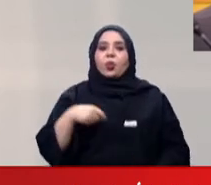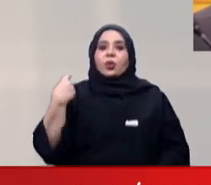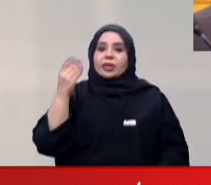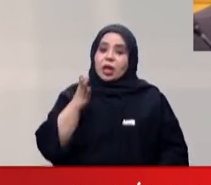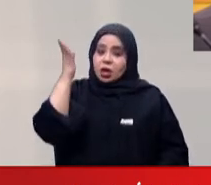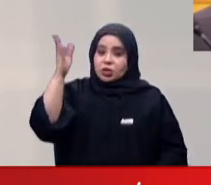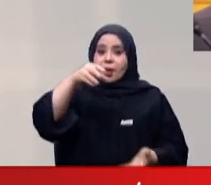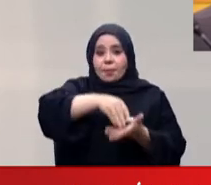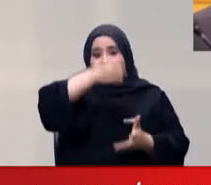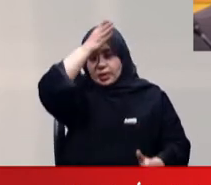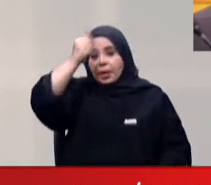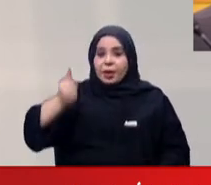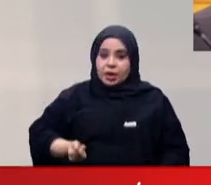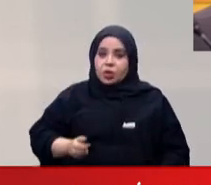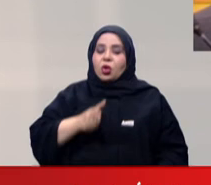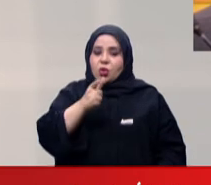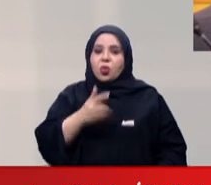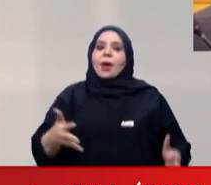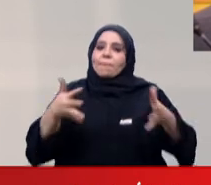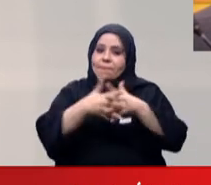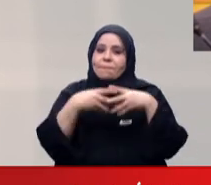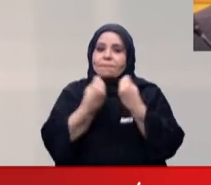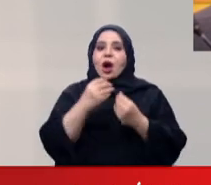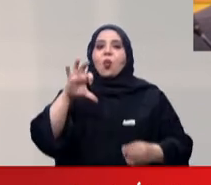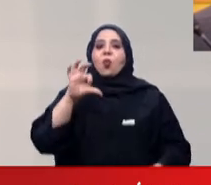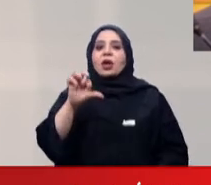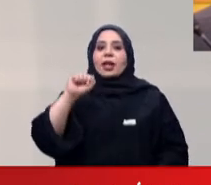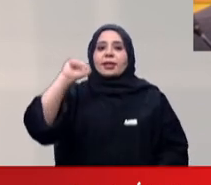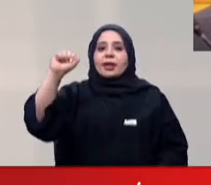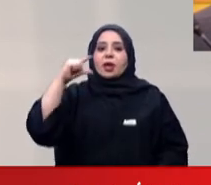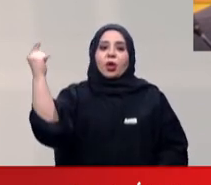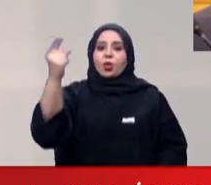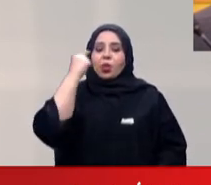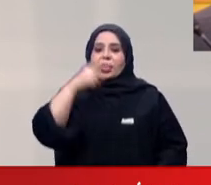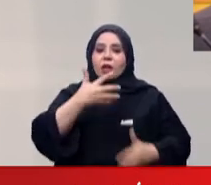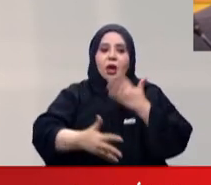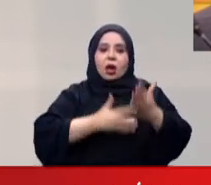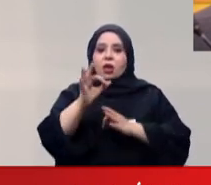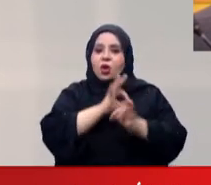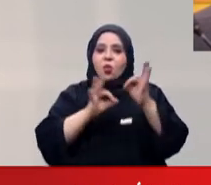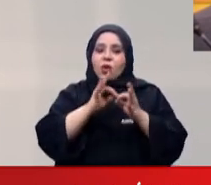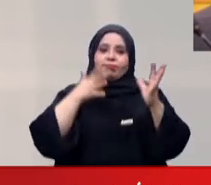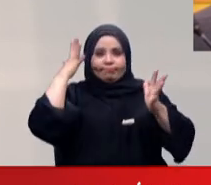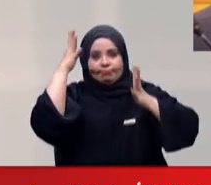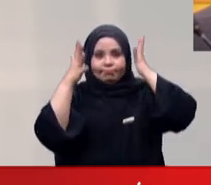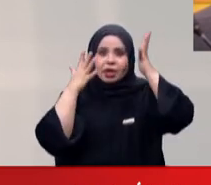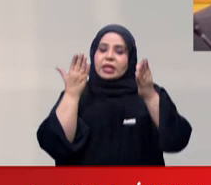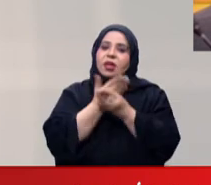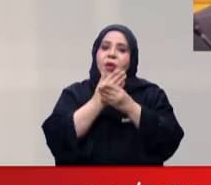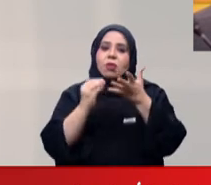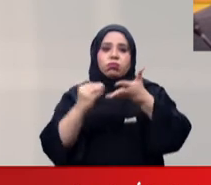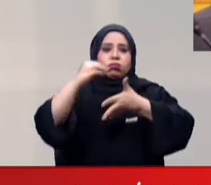الخارجية إلى أن مملكة البحرين تشاطر الوكالة الدولية للطاقة النووية قلقها بسبب تجاوز إيران